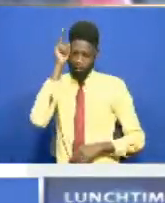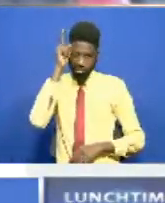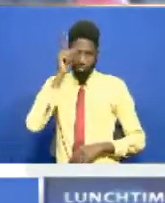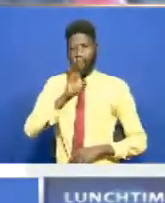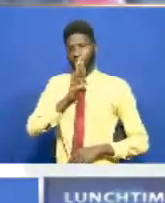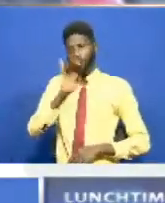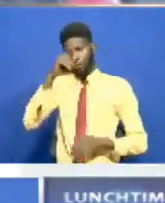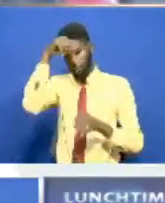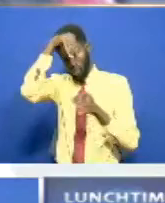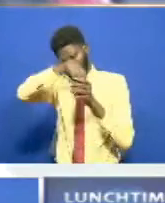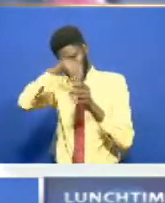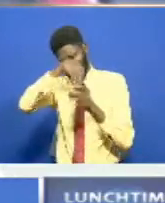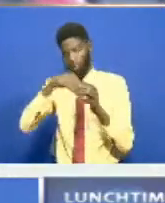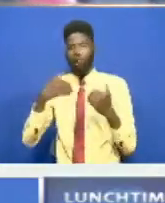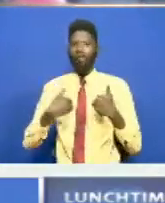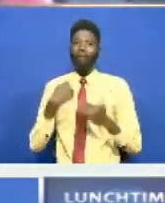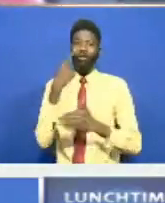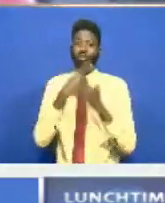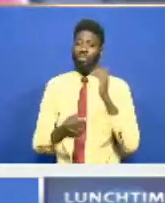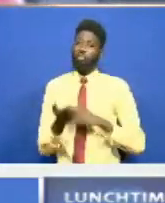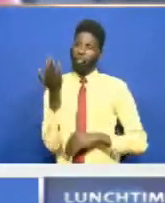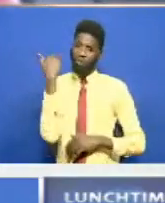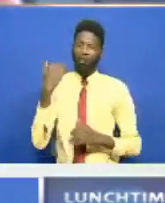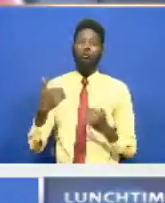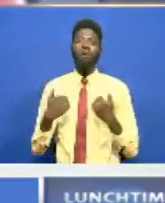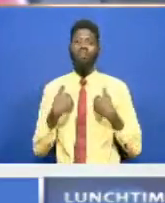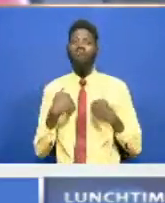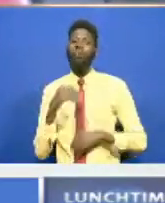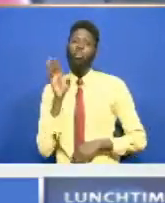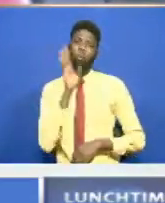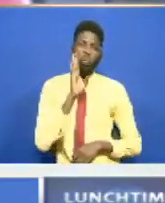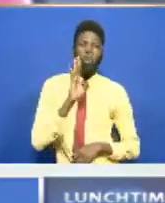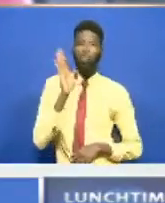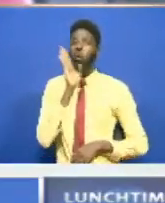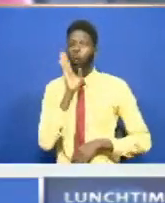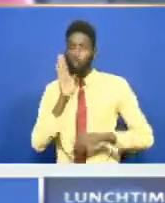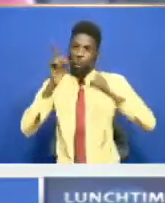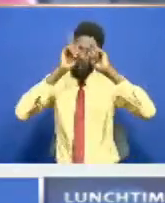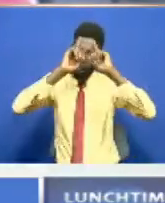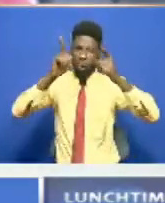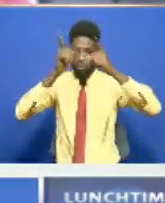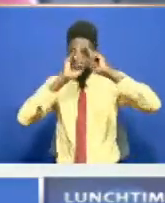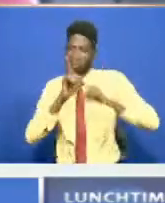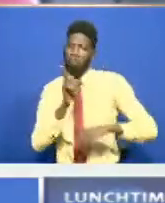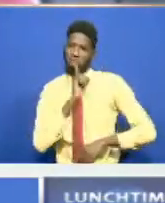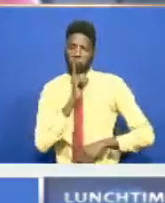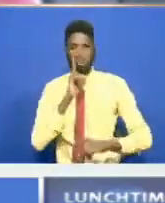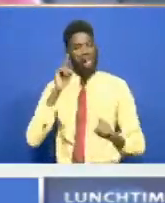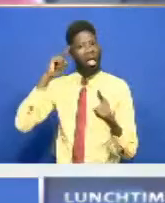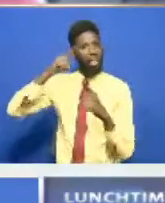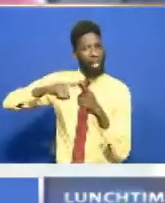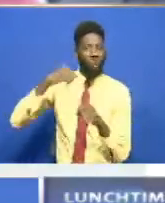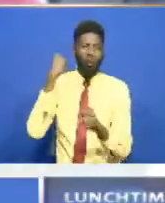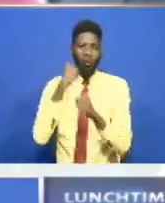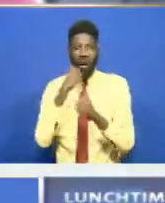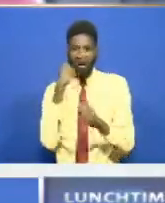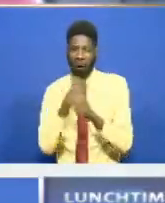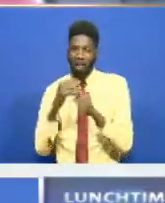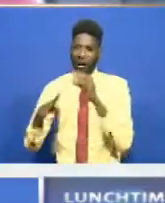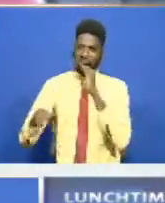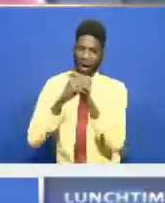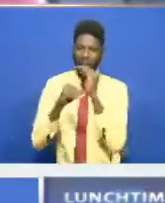yake. Mbeleni kumekuwa na porojo ati ni kuongeza tu kazi kwa watu